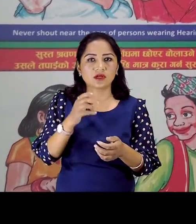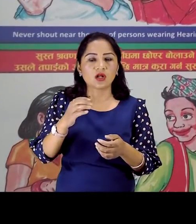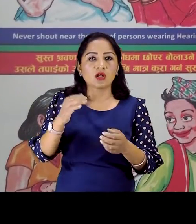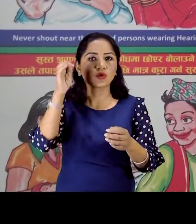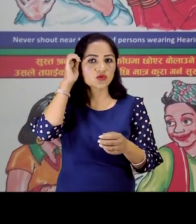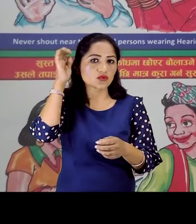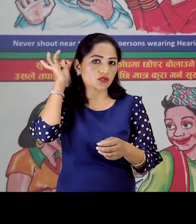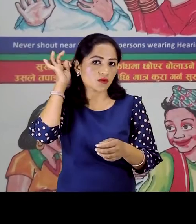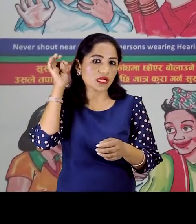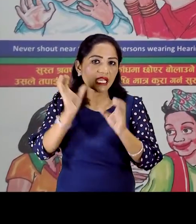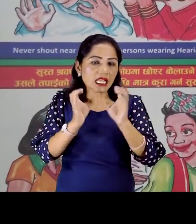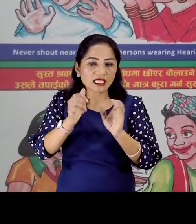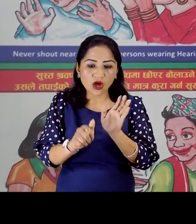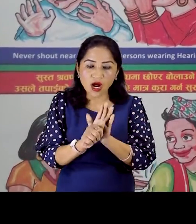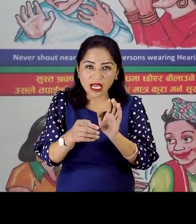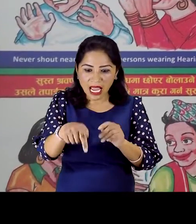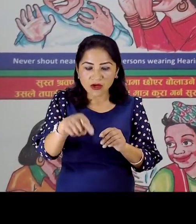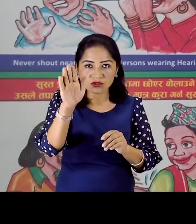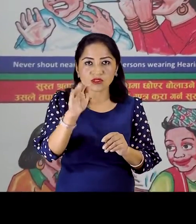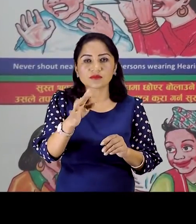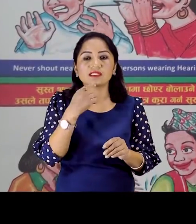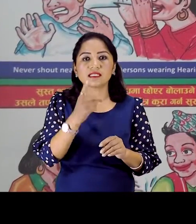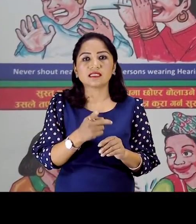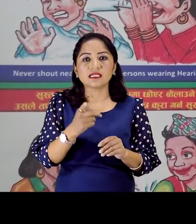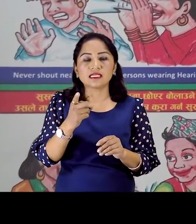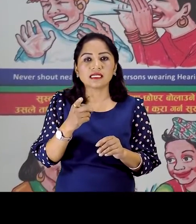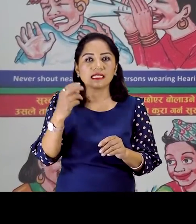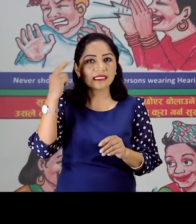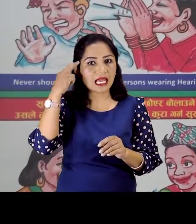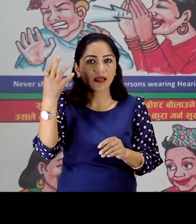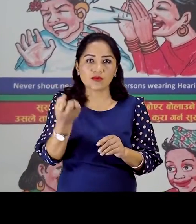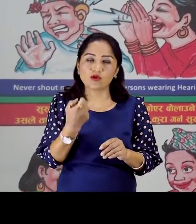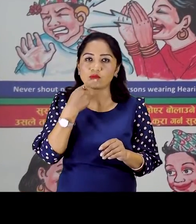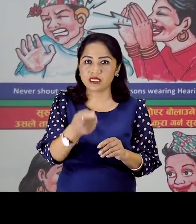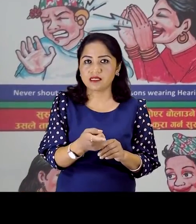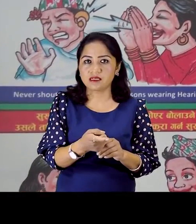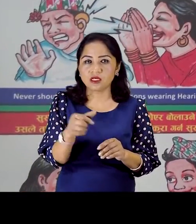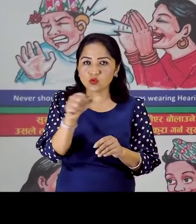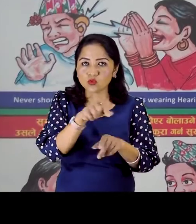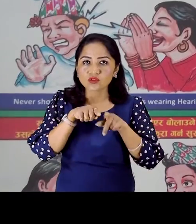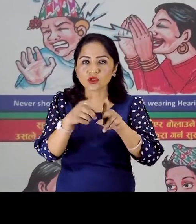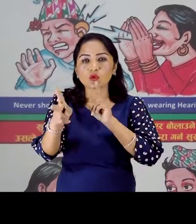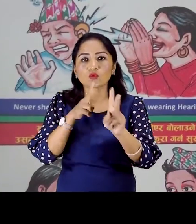उन्चा। और सूष्ट सवख उन्चाव अगारे आपको समर्ध ये थाबाव वनने हैंचा।